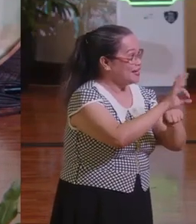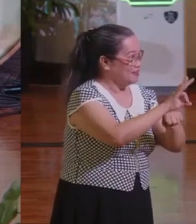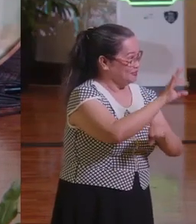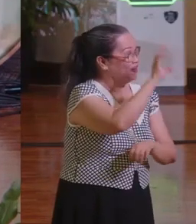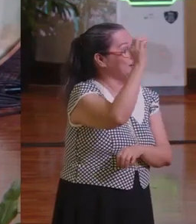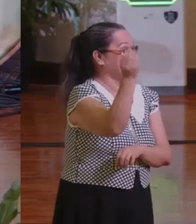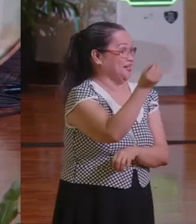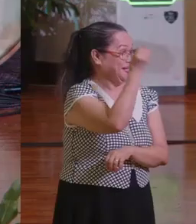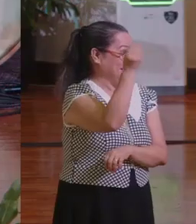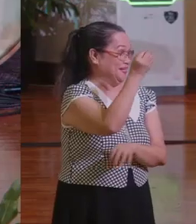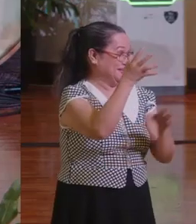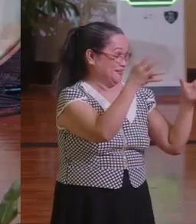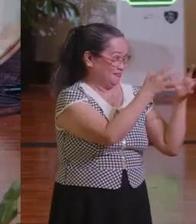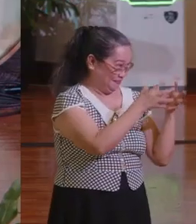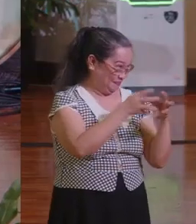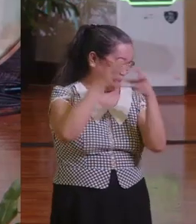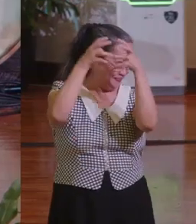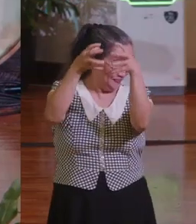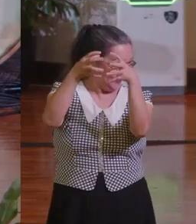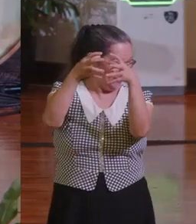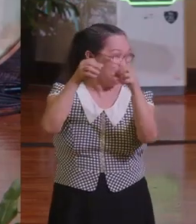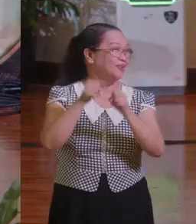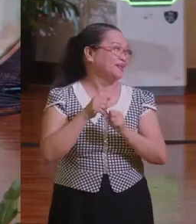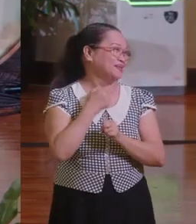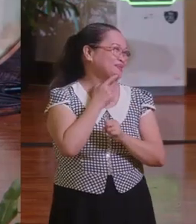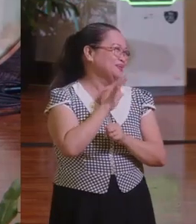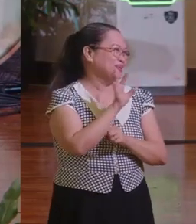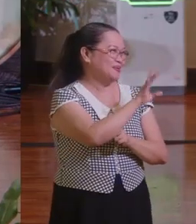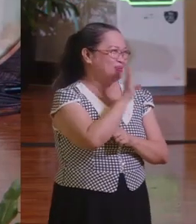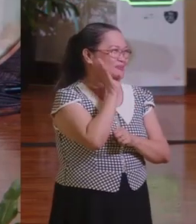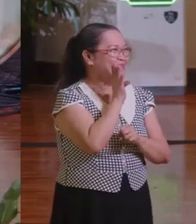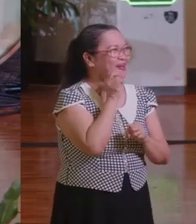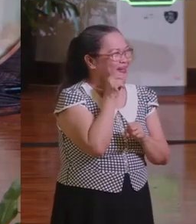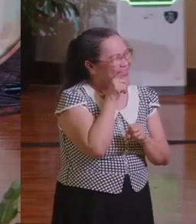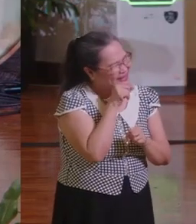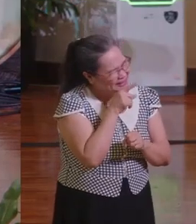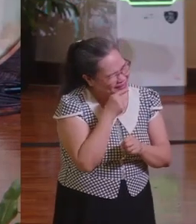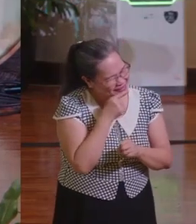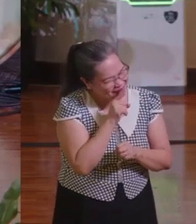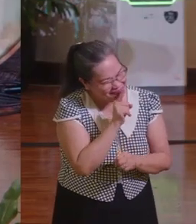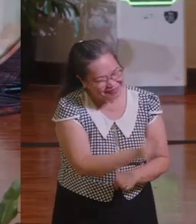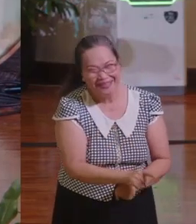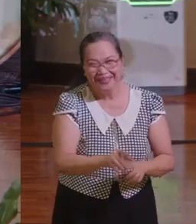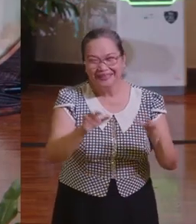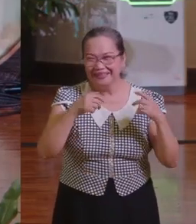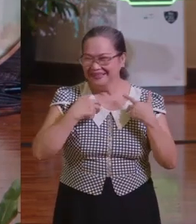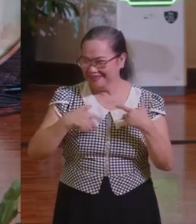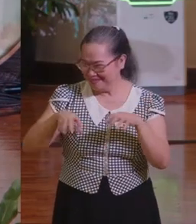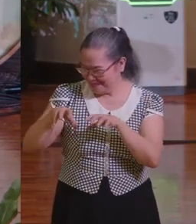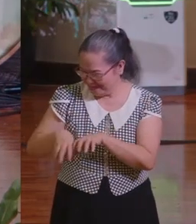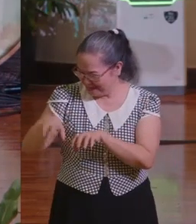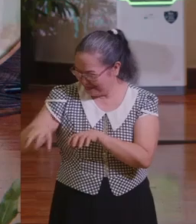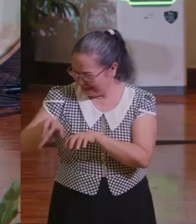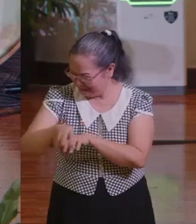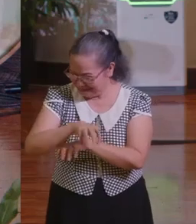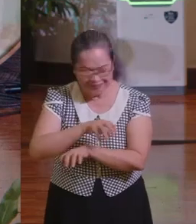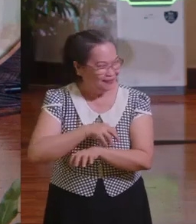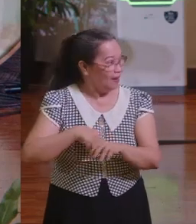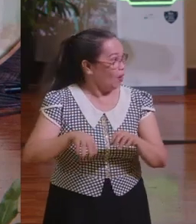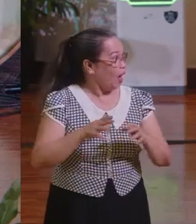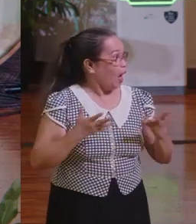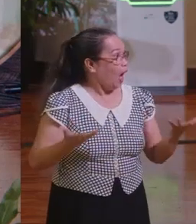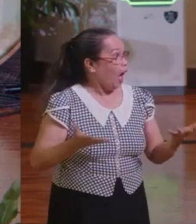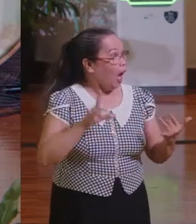Ortigas. So magkakapatid tayo, isang kapatiran po tayo, magkakatabi po tayo maninirahan ng